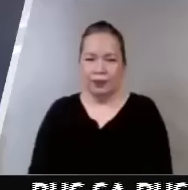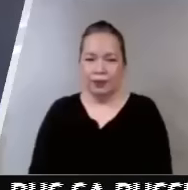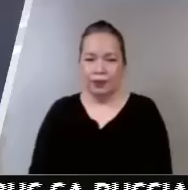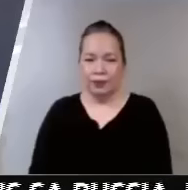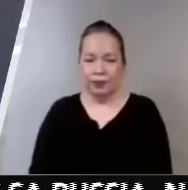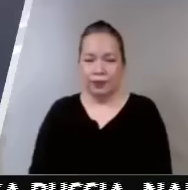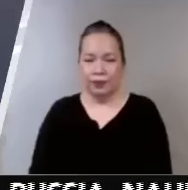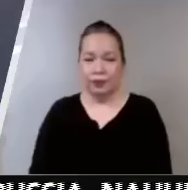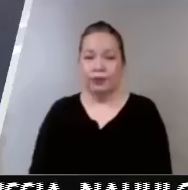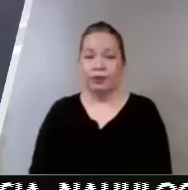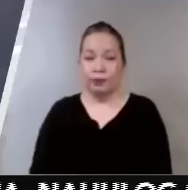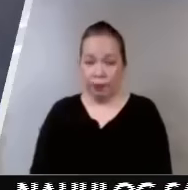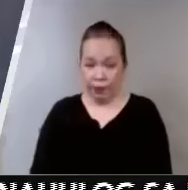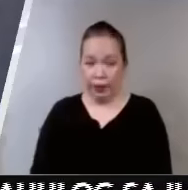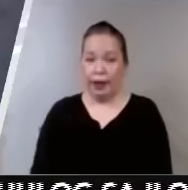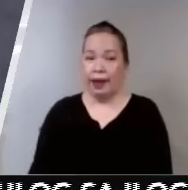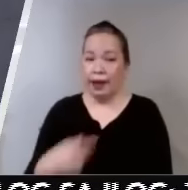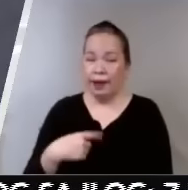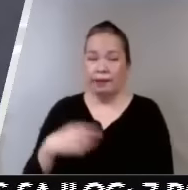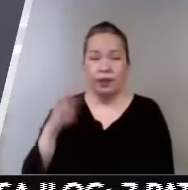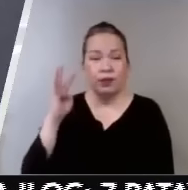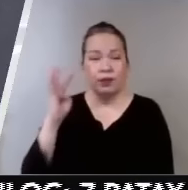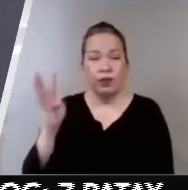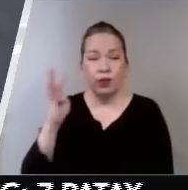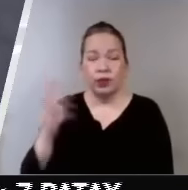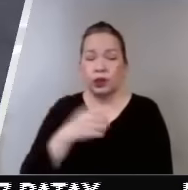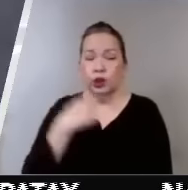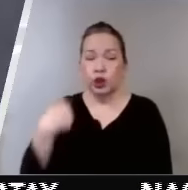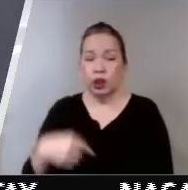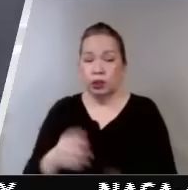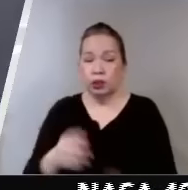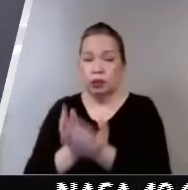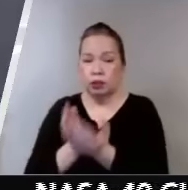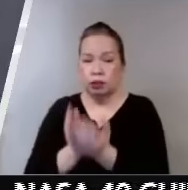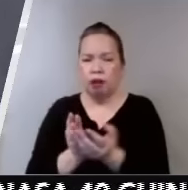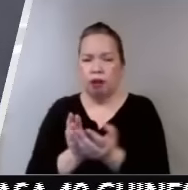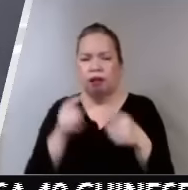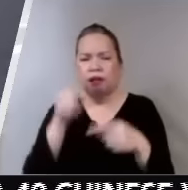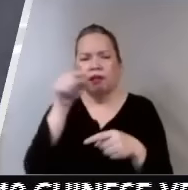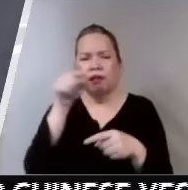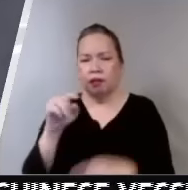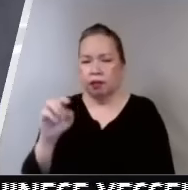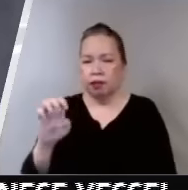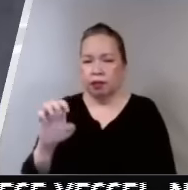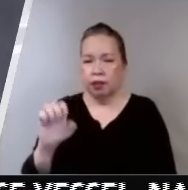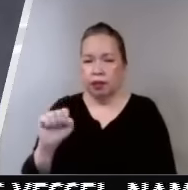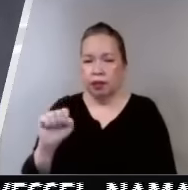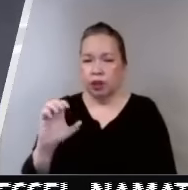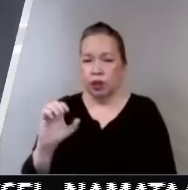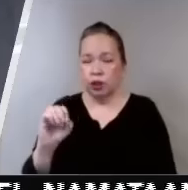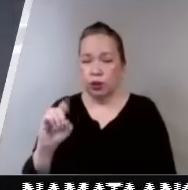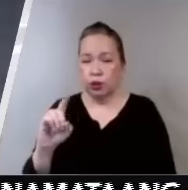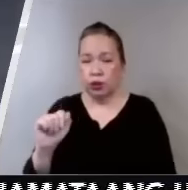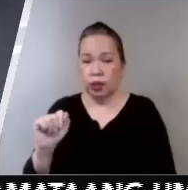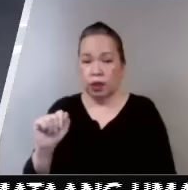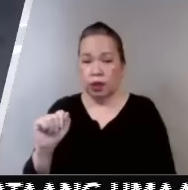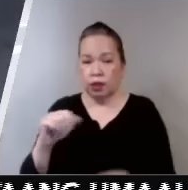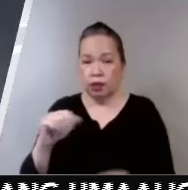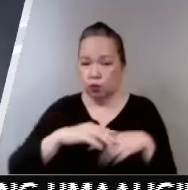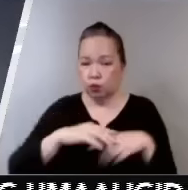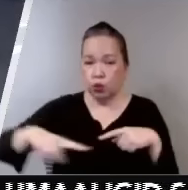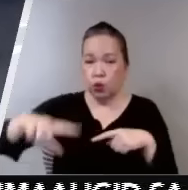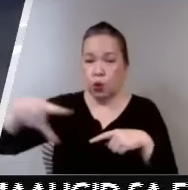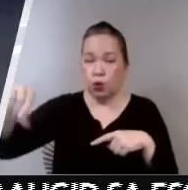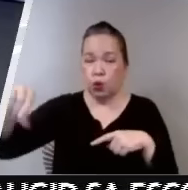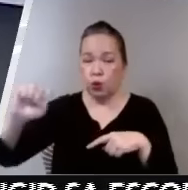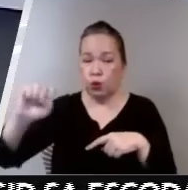Nasa 40 Chinese vessel ang namataang umaaligid sa Escoda Shoal, ilang nautical miles malapit sa Palawan. Naniniwala ang Philippine